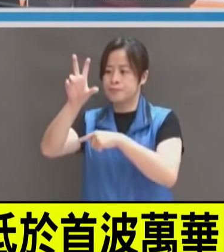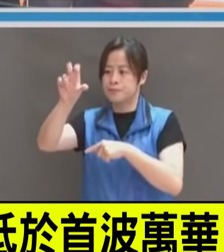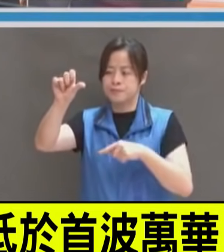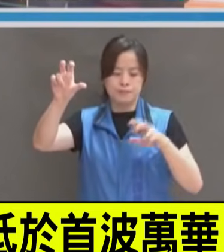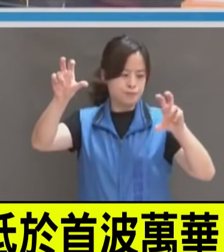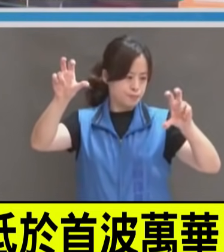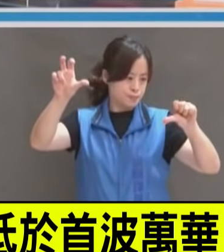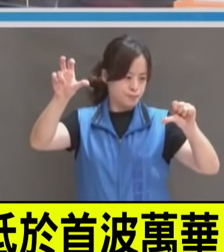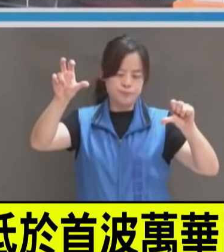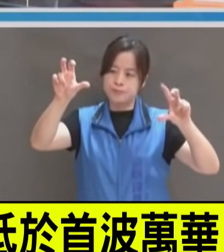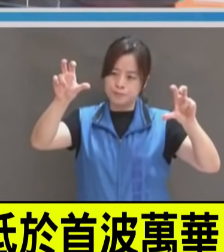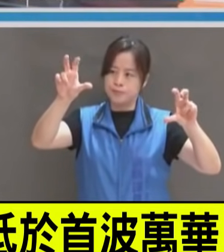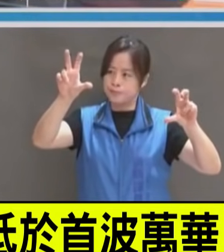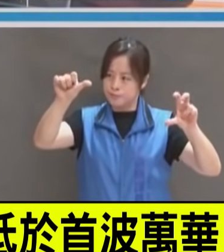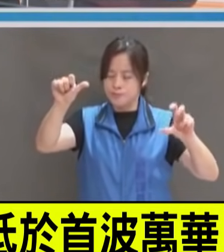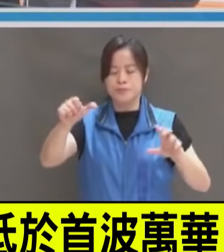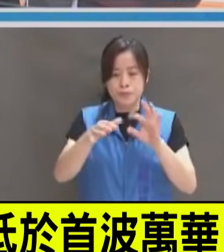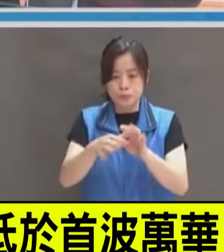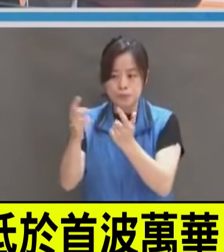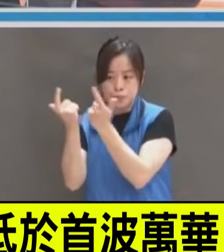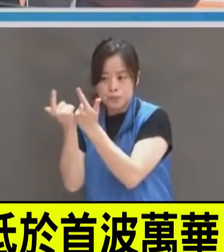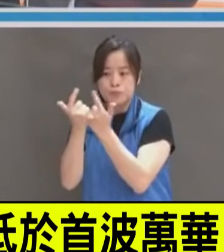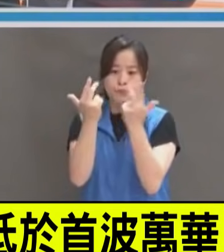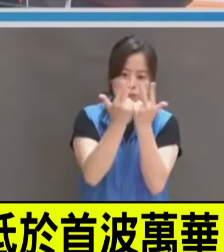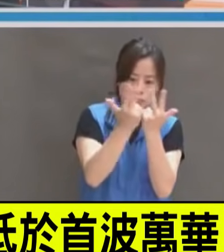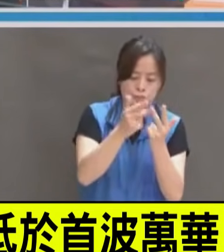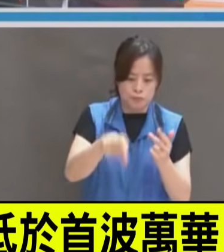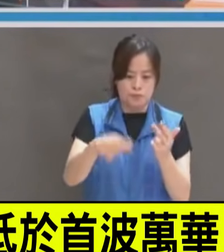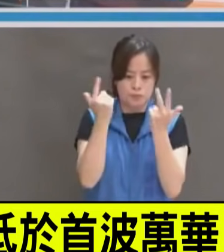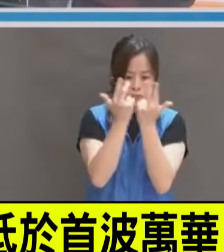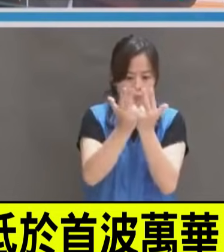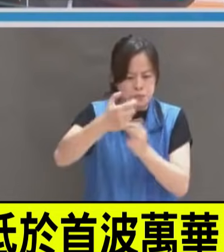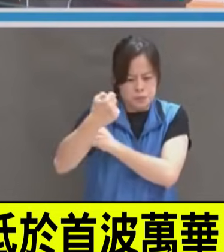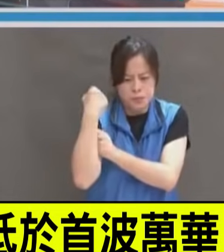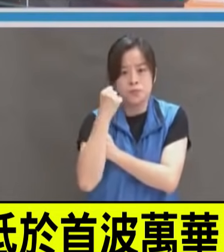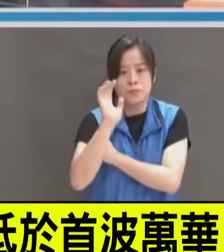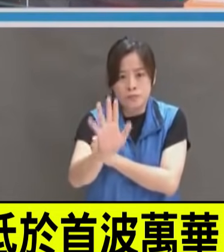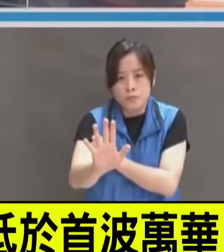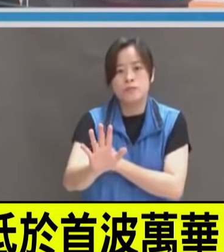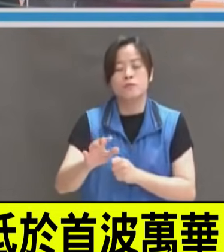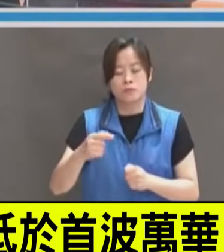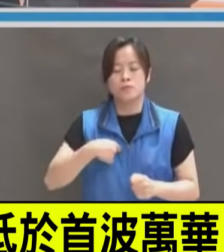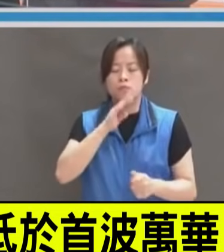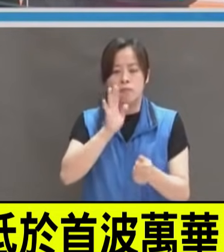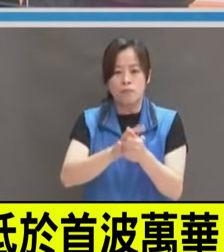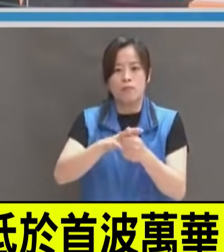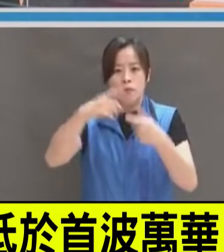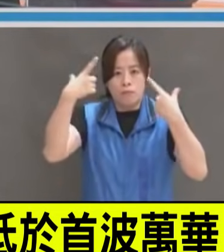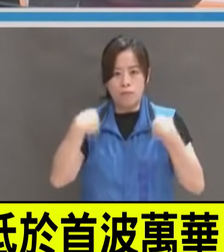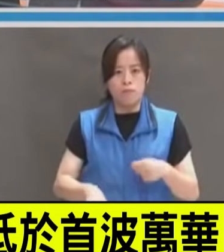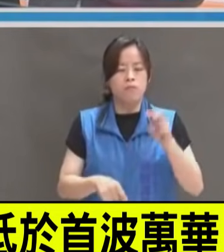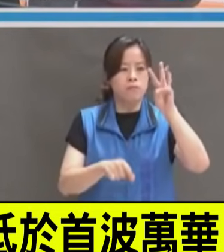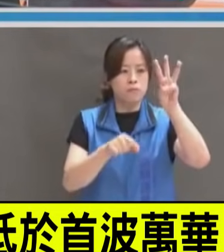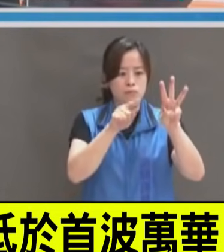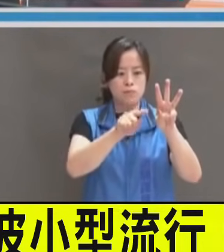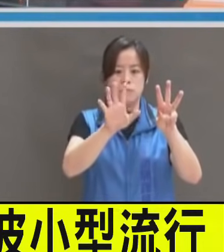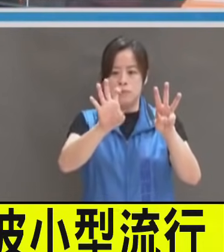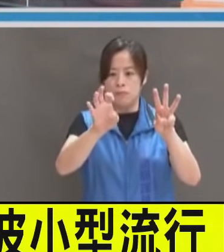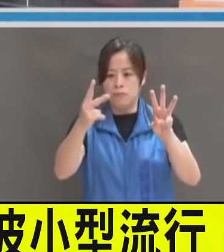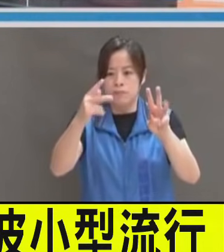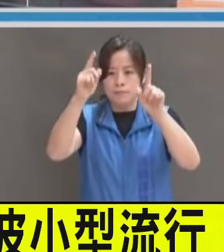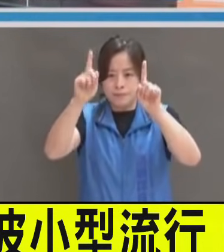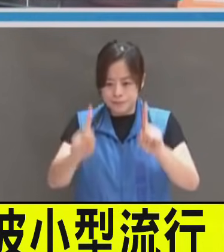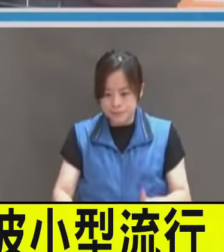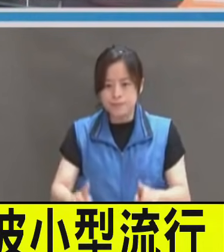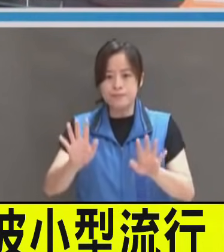的 NPI 的 1.73 跟 1.45 之间，这个是我们根据新北市的资料所推估出来。